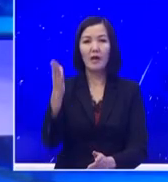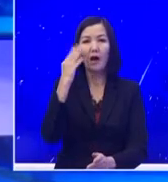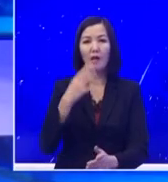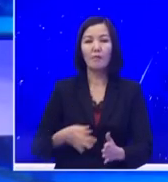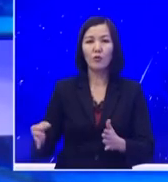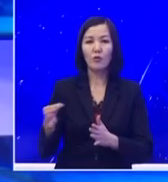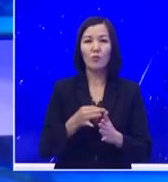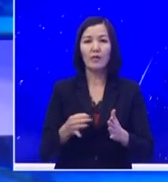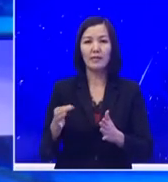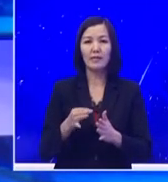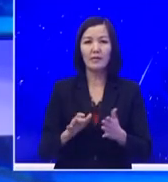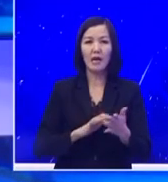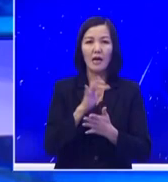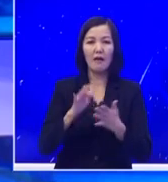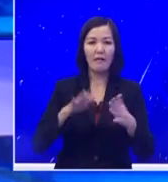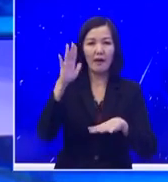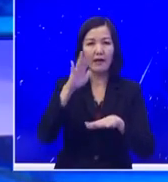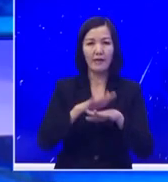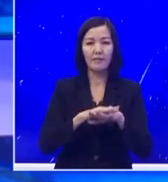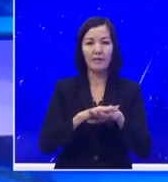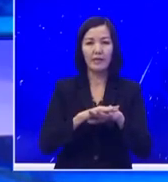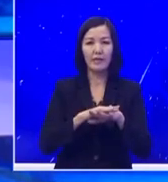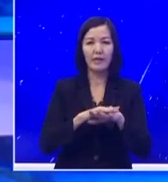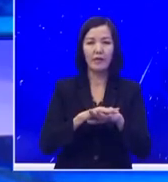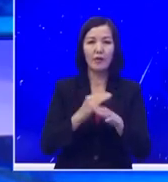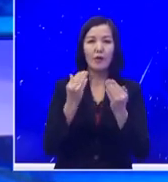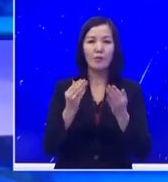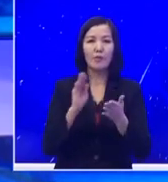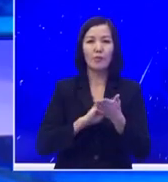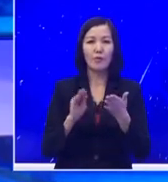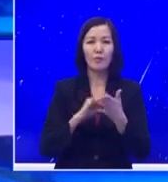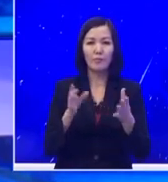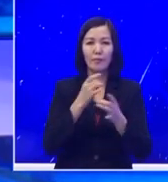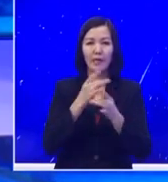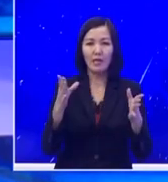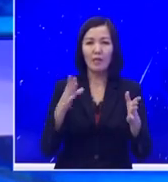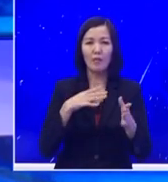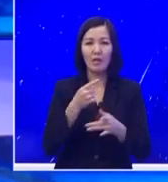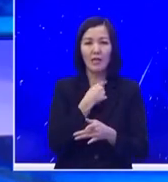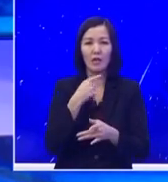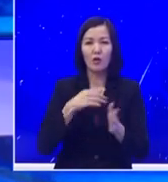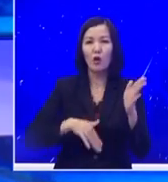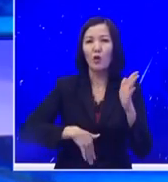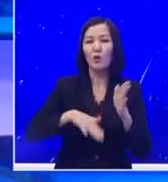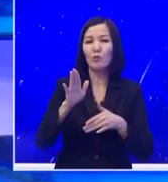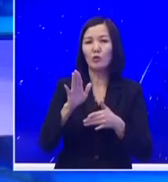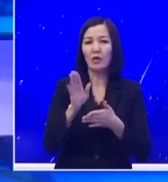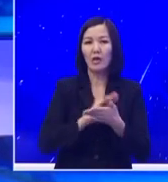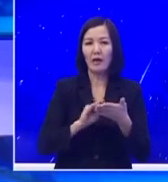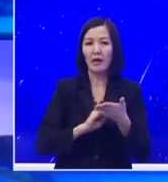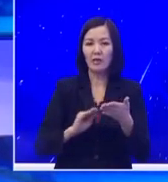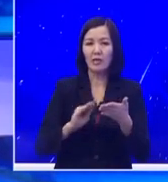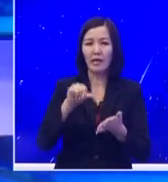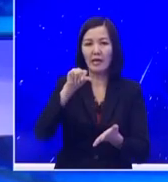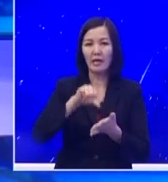Алматы облысындағы аудан қала әкімдерінің баспасөз хатшылары үшін бүгін нағыз мереке болды. Талдықорғанда үздік баспасөз хатшылары